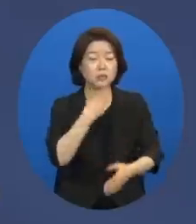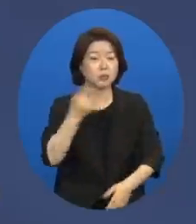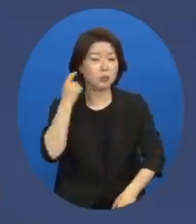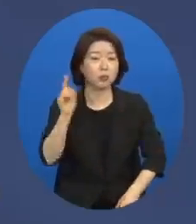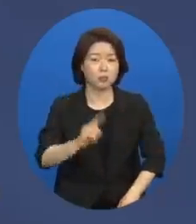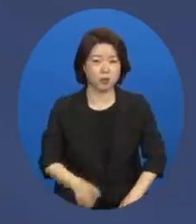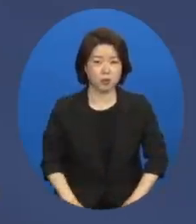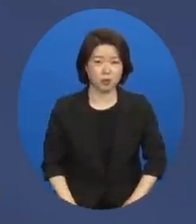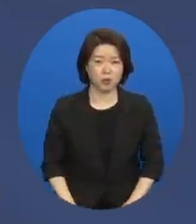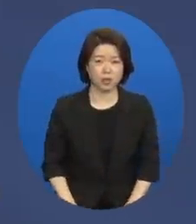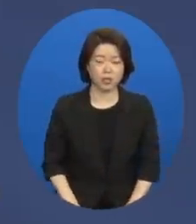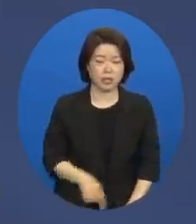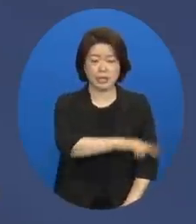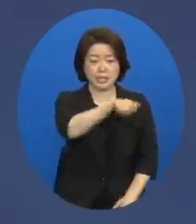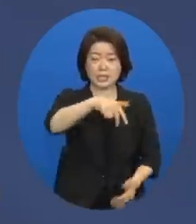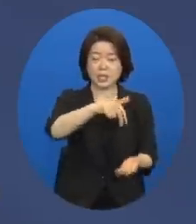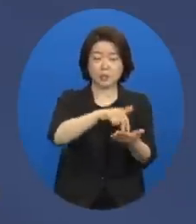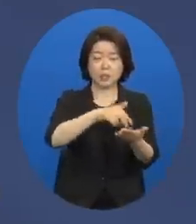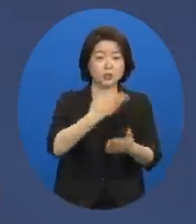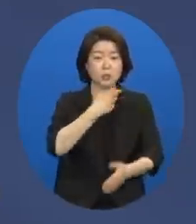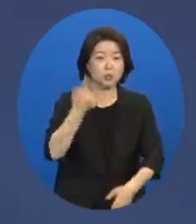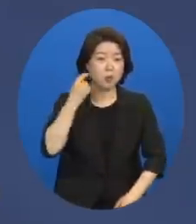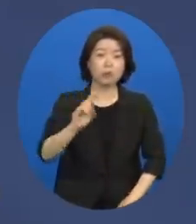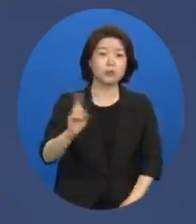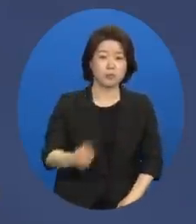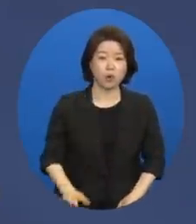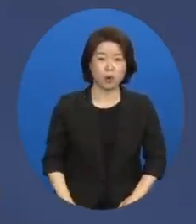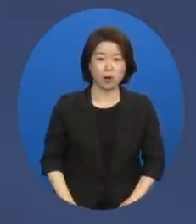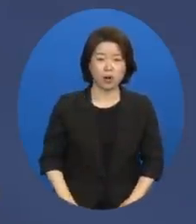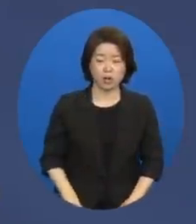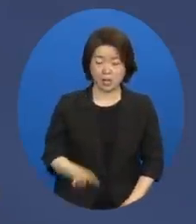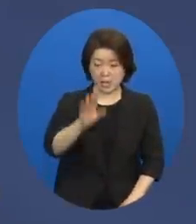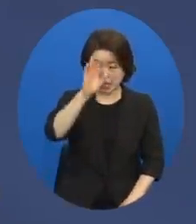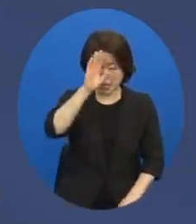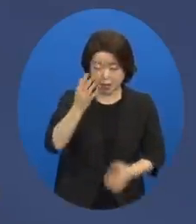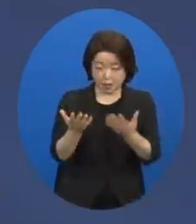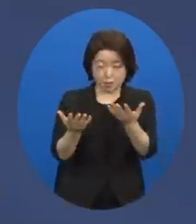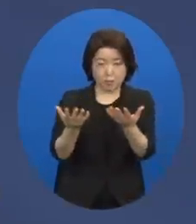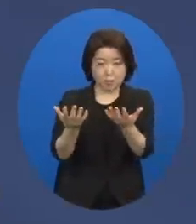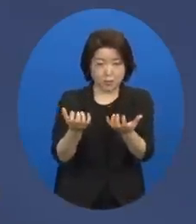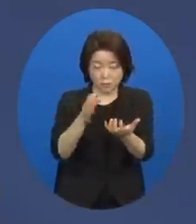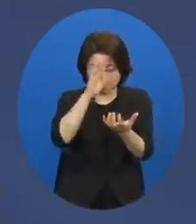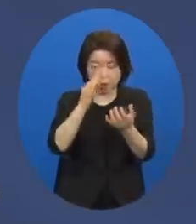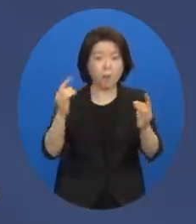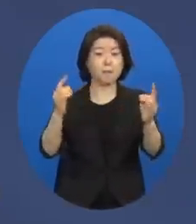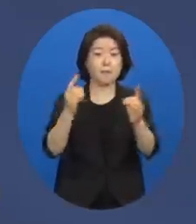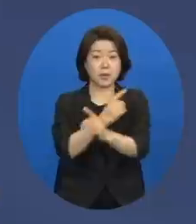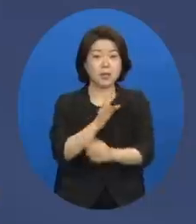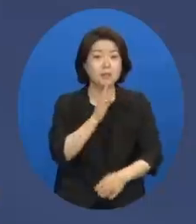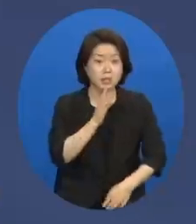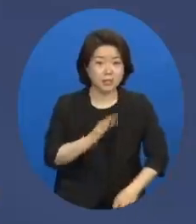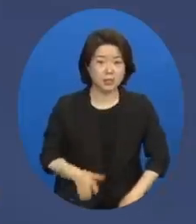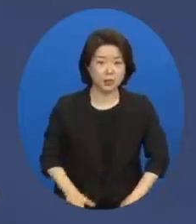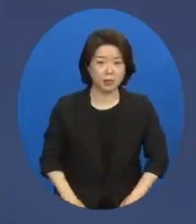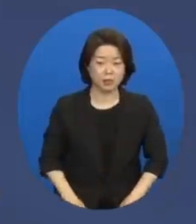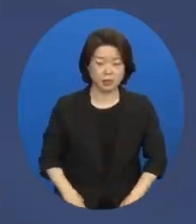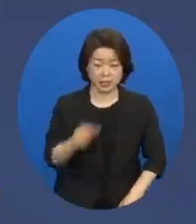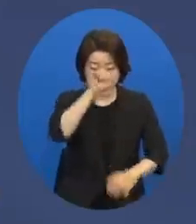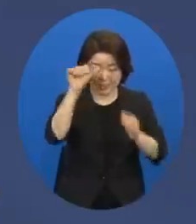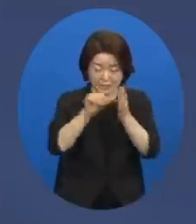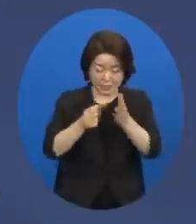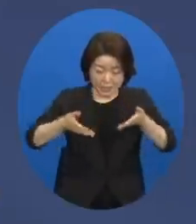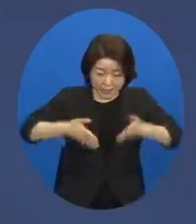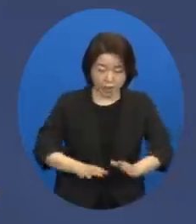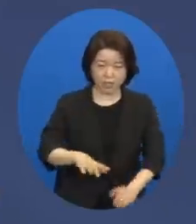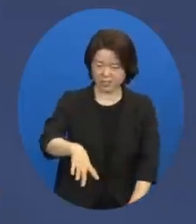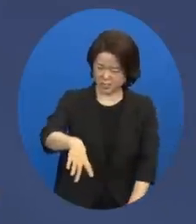열말 제쳐놓고 이 사람들에게 복음은 뭐겠어요? 나병 낫는 거 아니겠어요? 그러니까 생에 태어나서